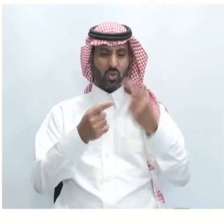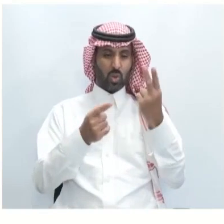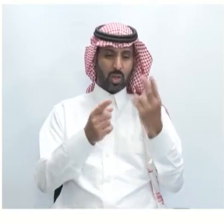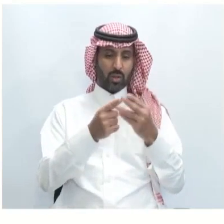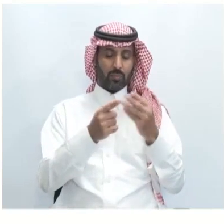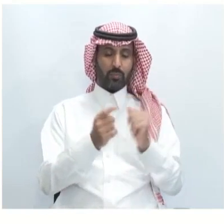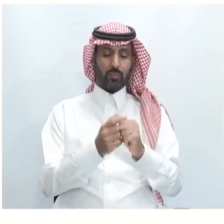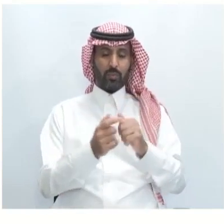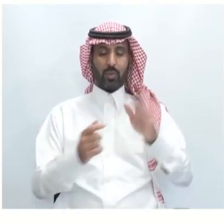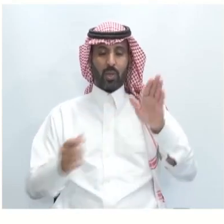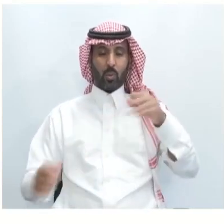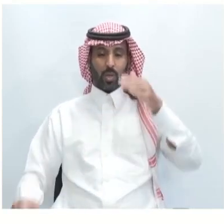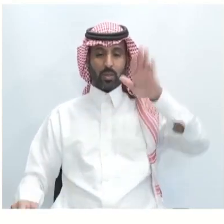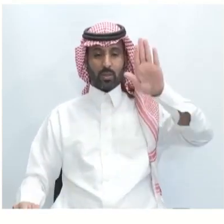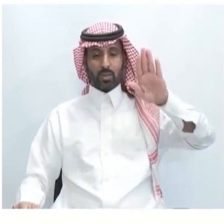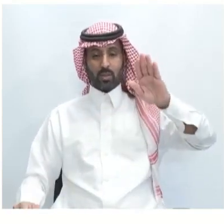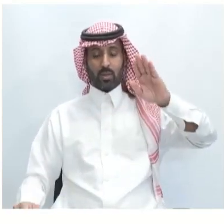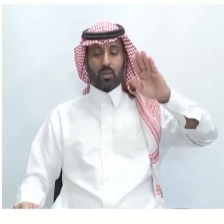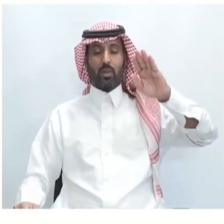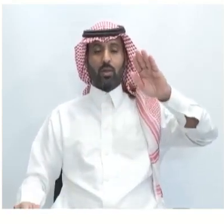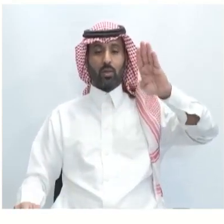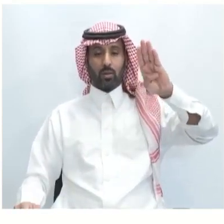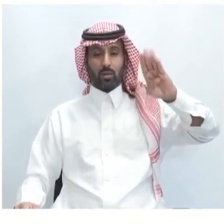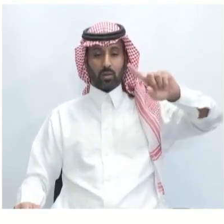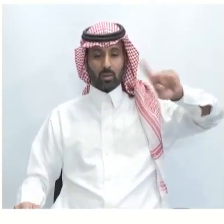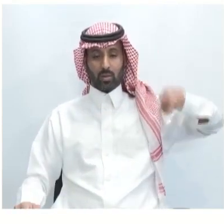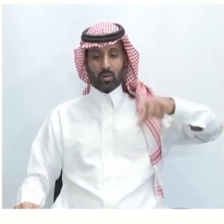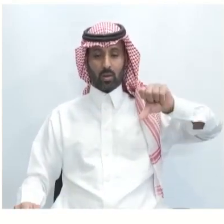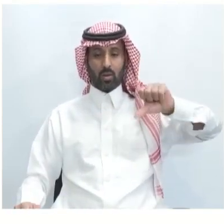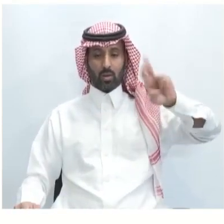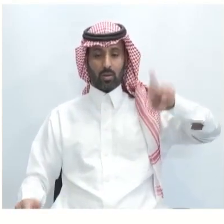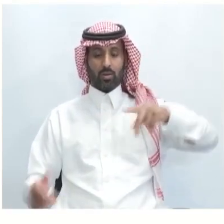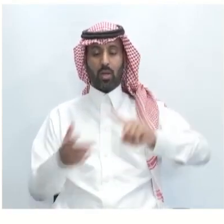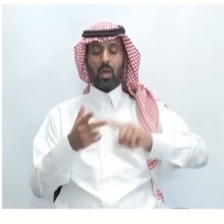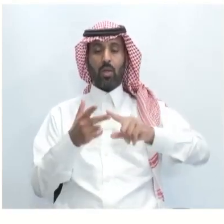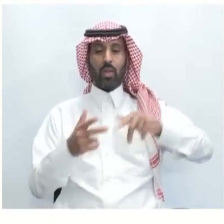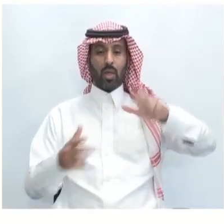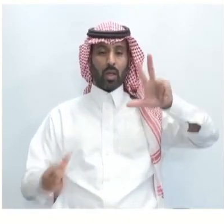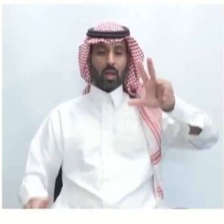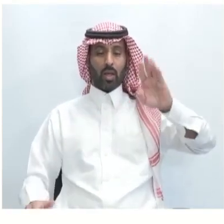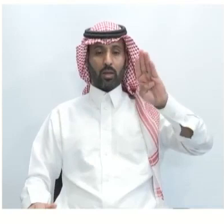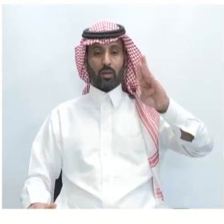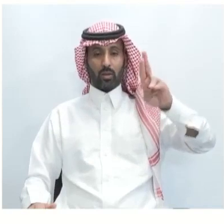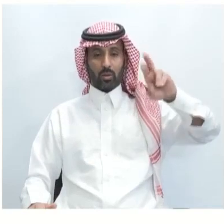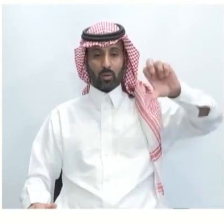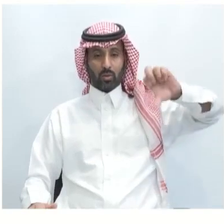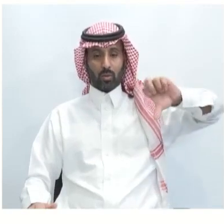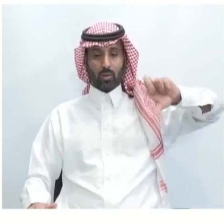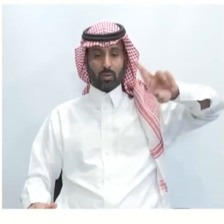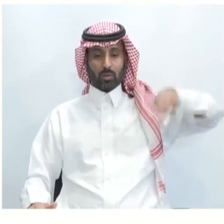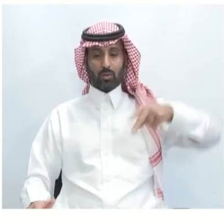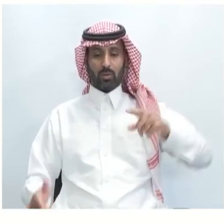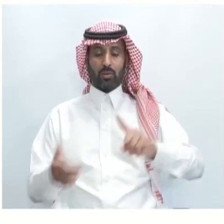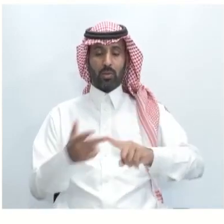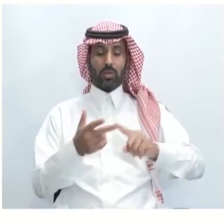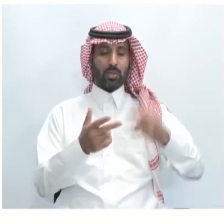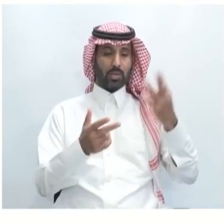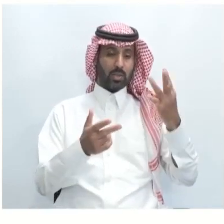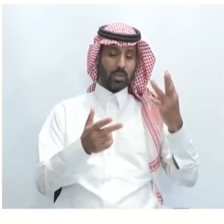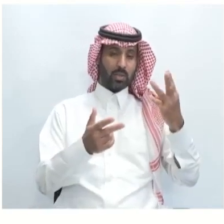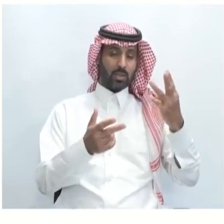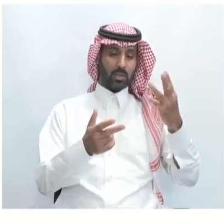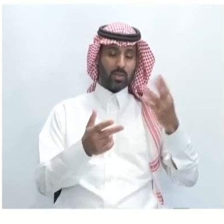احاديين لدينا النوع الاول سكرول والنوع الثاني اللاكتوز سكريات عديده التسكر